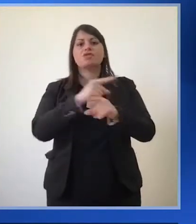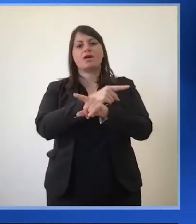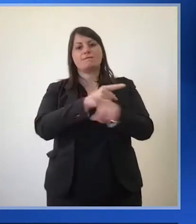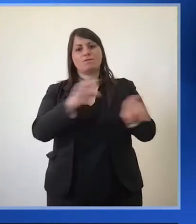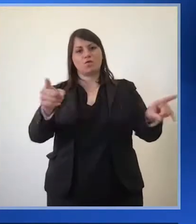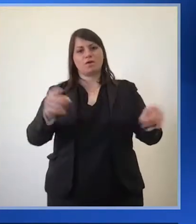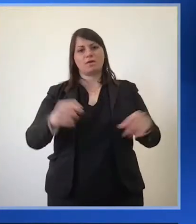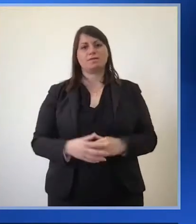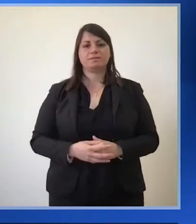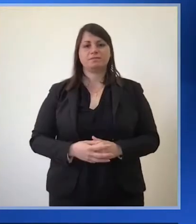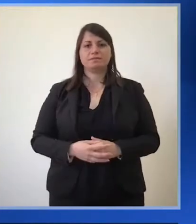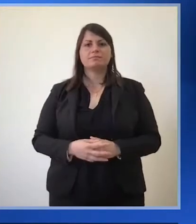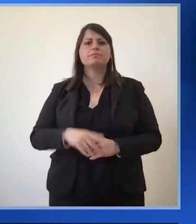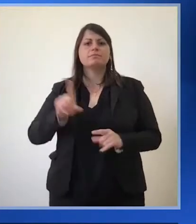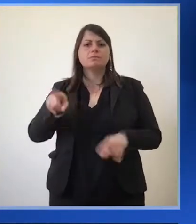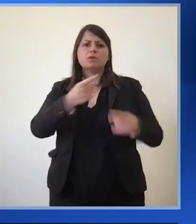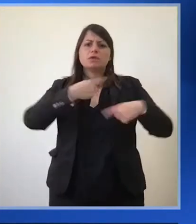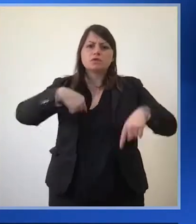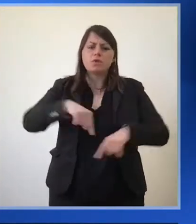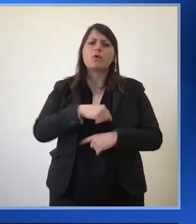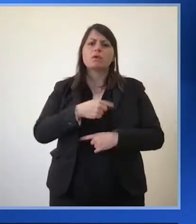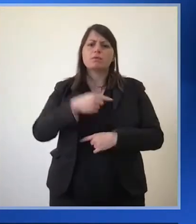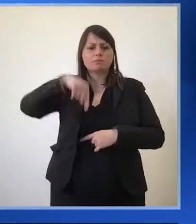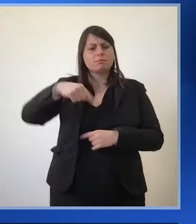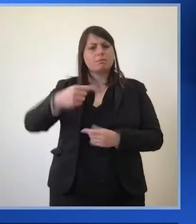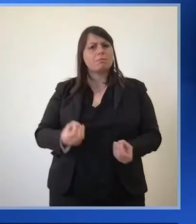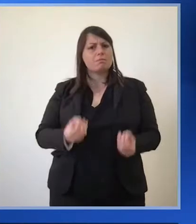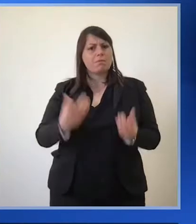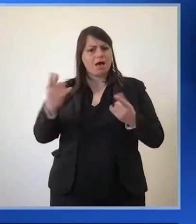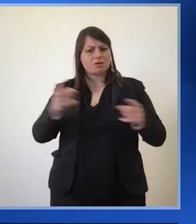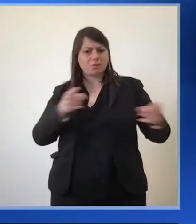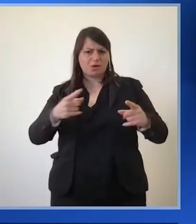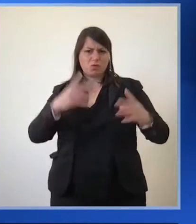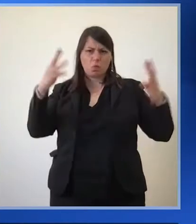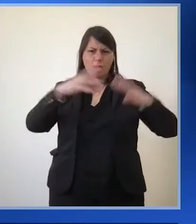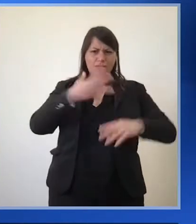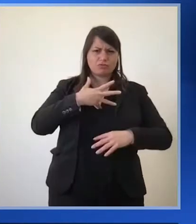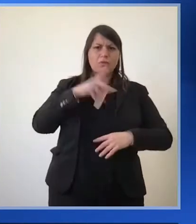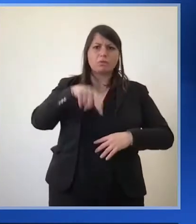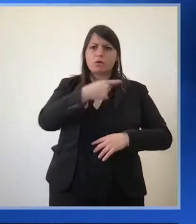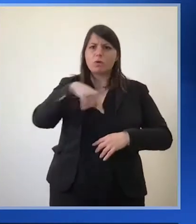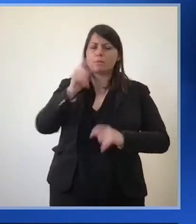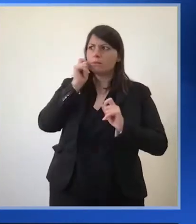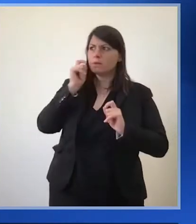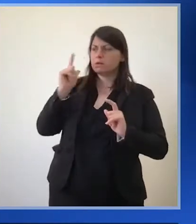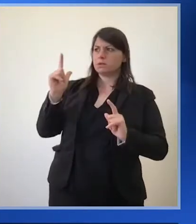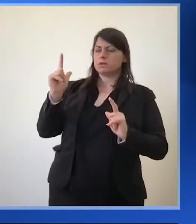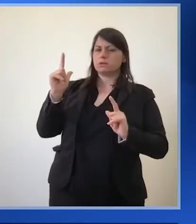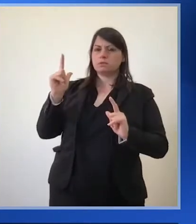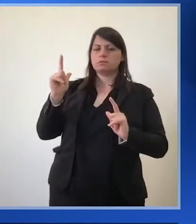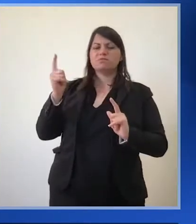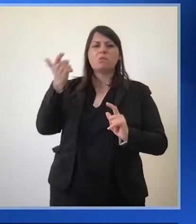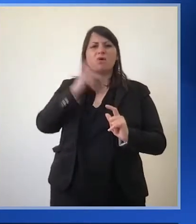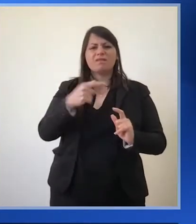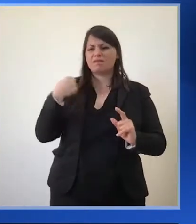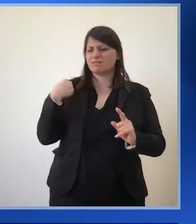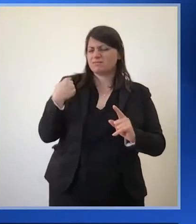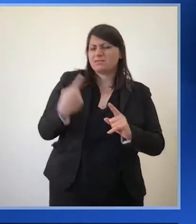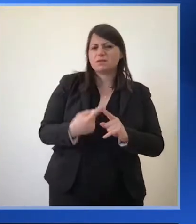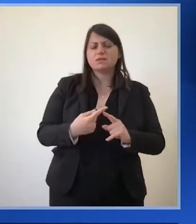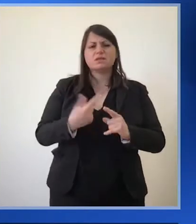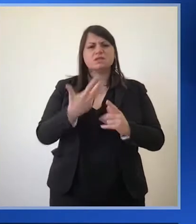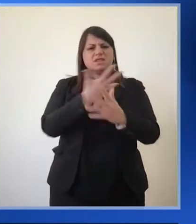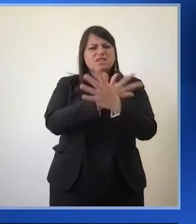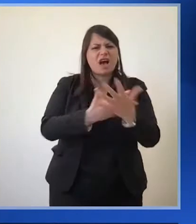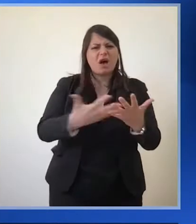Anche i nostri sguardi sono increduli in questa Pasqua di guerra. Troppo sangue abbiamo visto, troppa